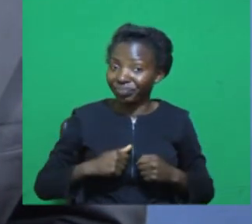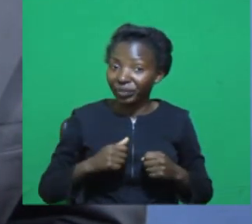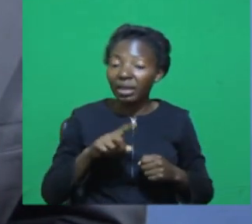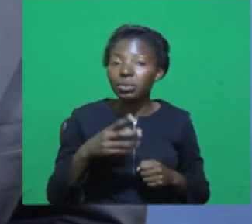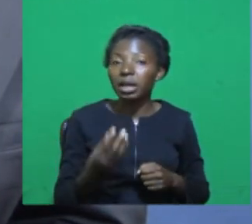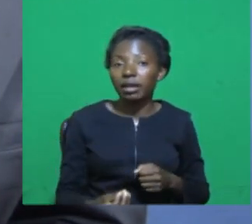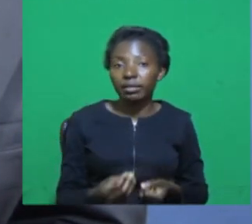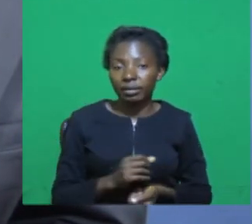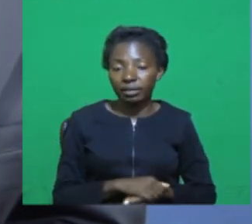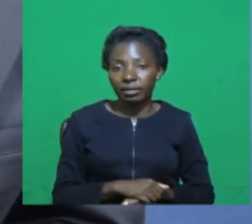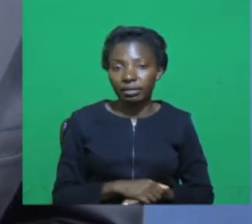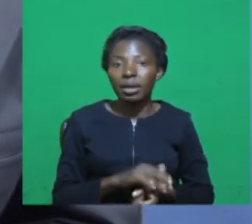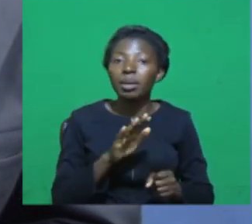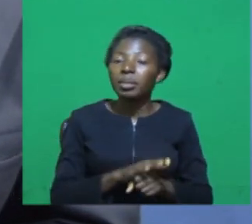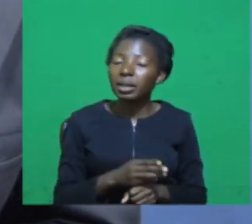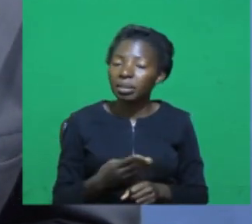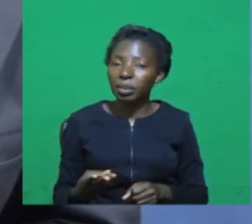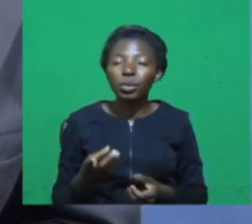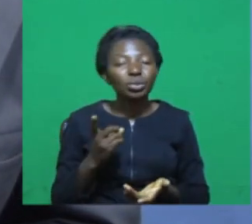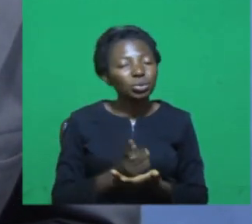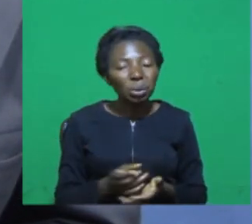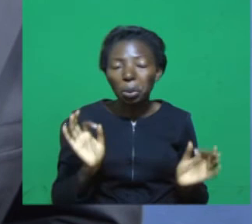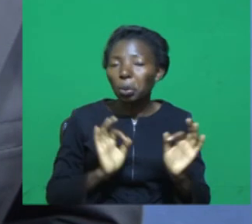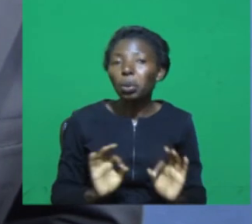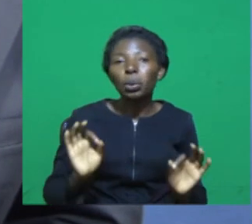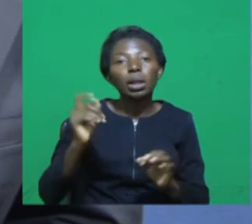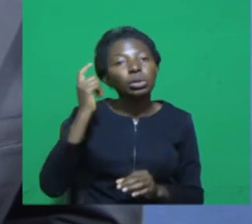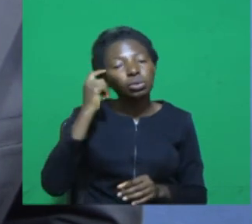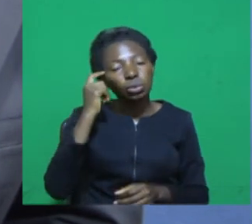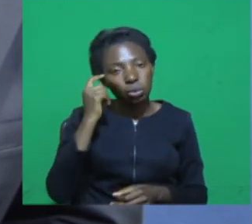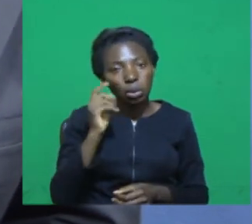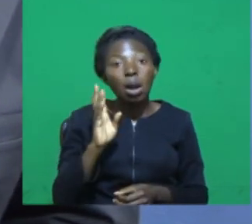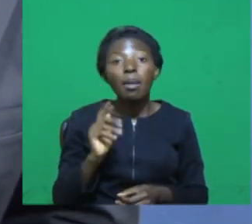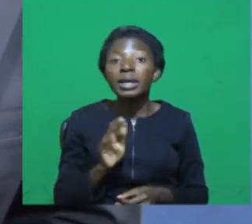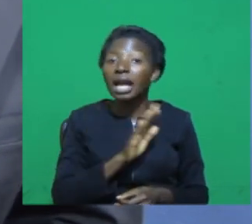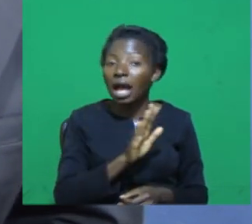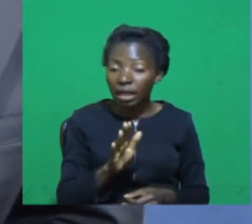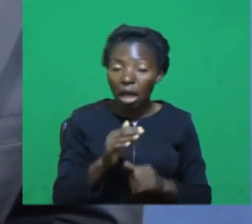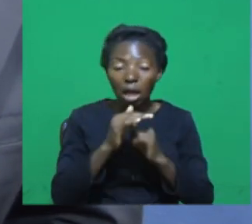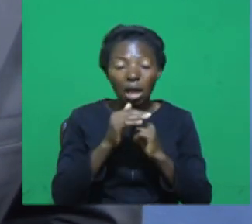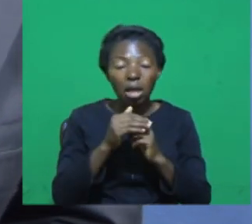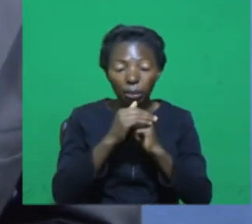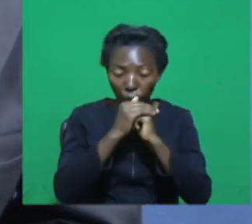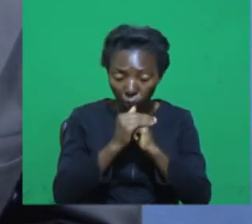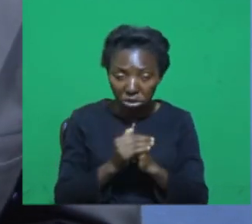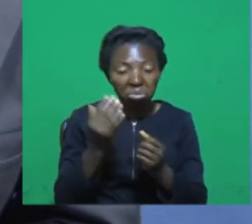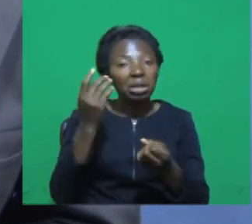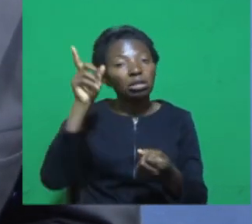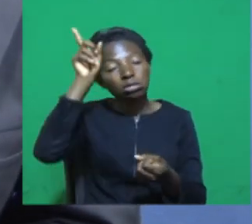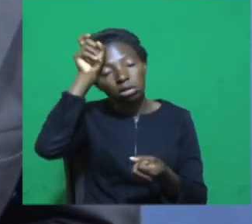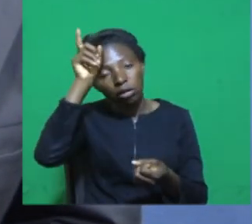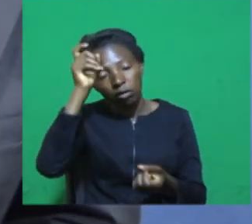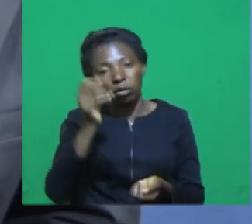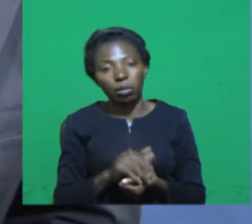jewelry. Vazhinji vanozviita mukusaziva. Asi kune kushumira mukati ndochakavanzika